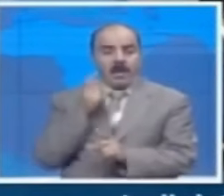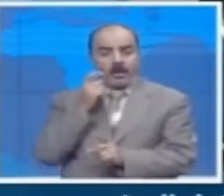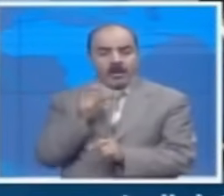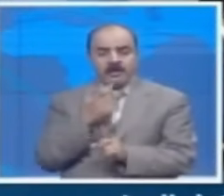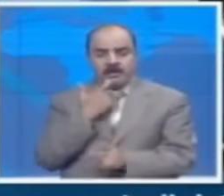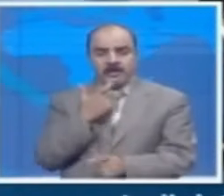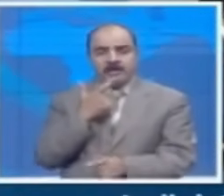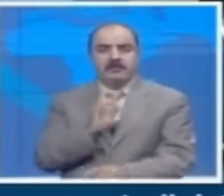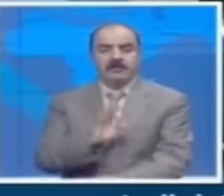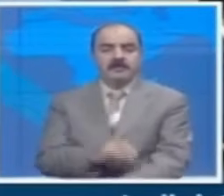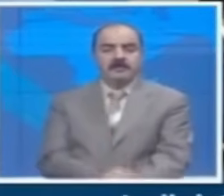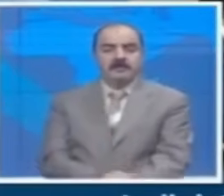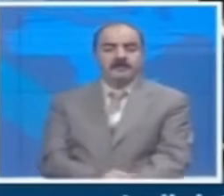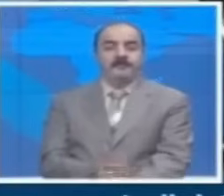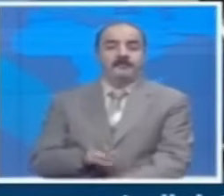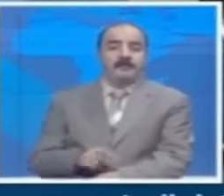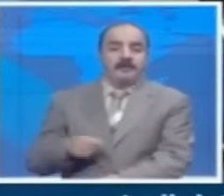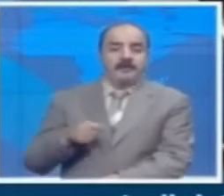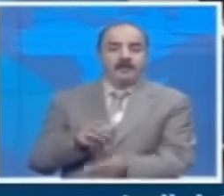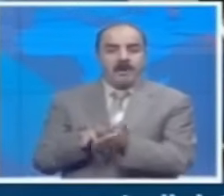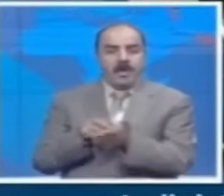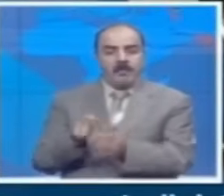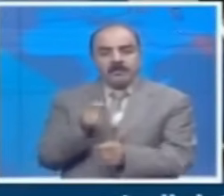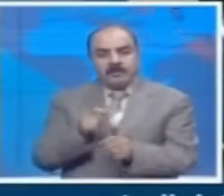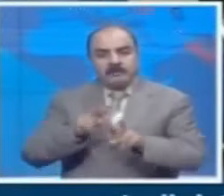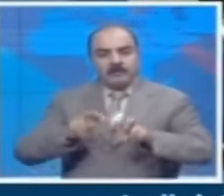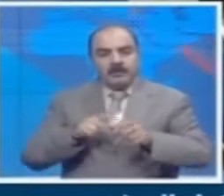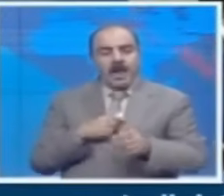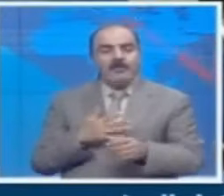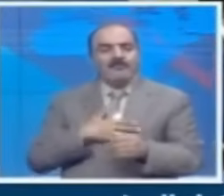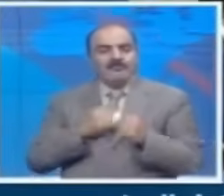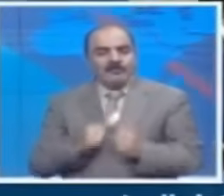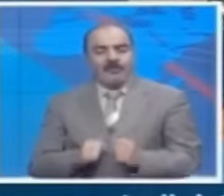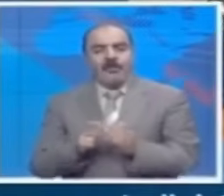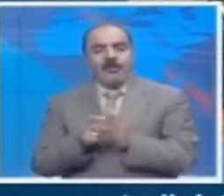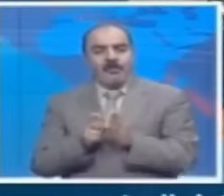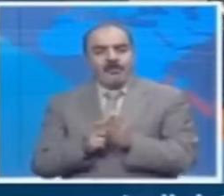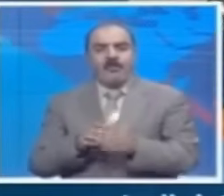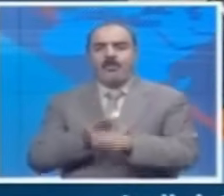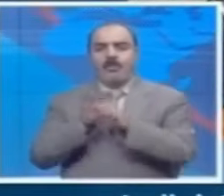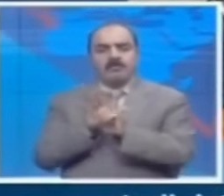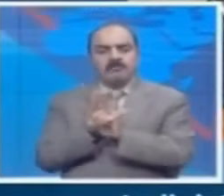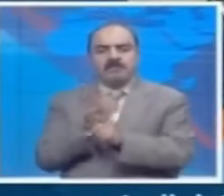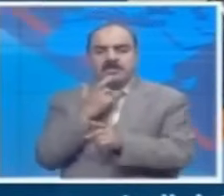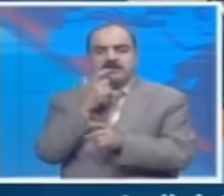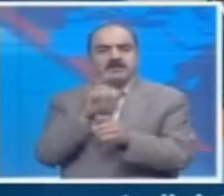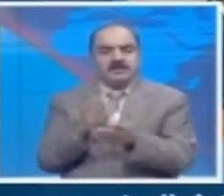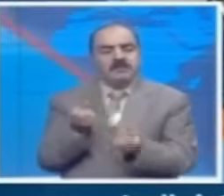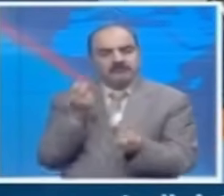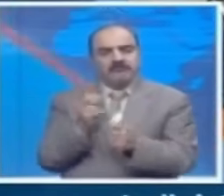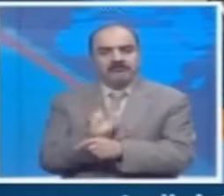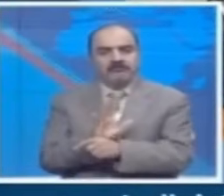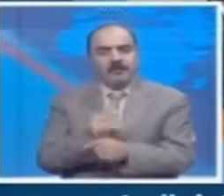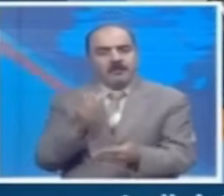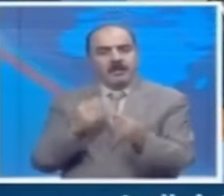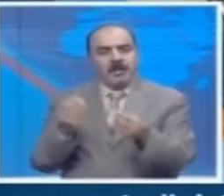حقوق المسنين، فضلا عن البدء في دراسة سبل تعزيز الحماية الاجتماعية والصحية والقانونية لكبار السن